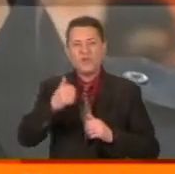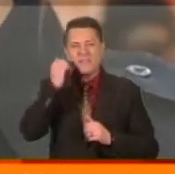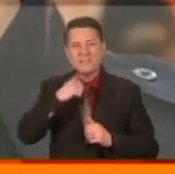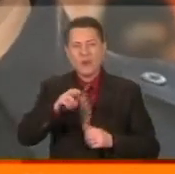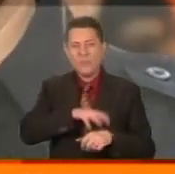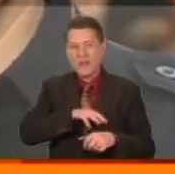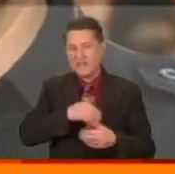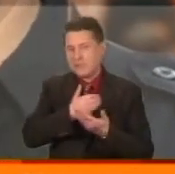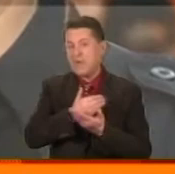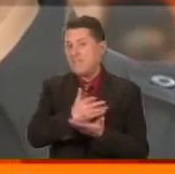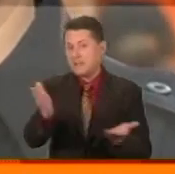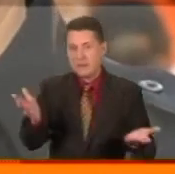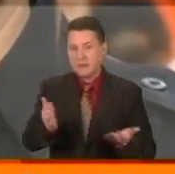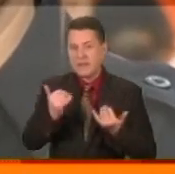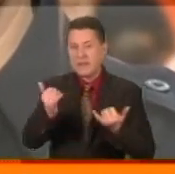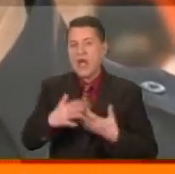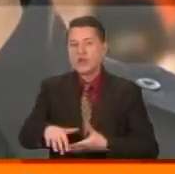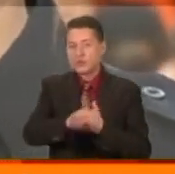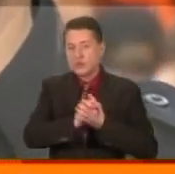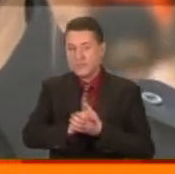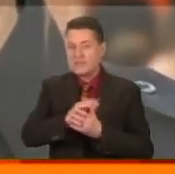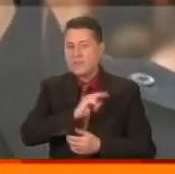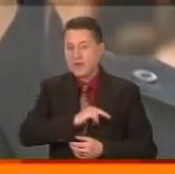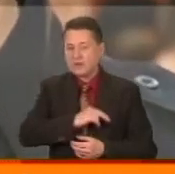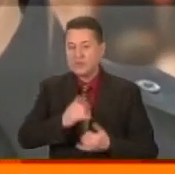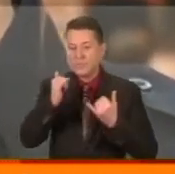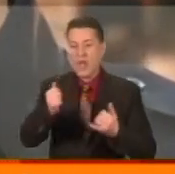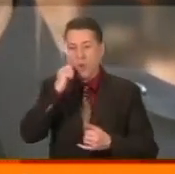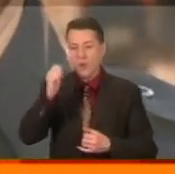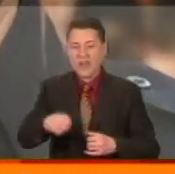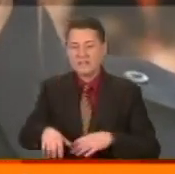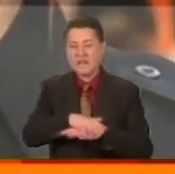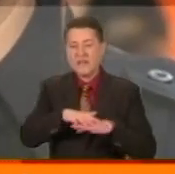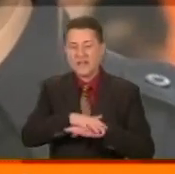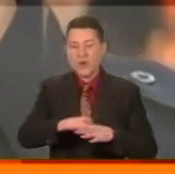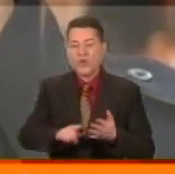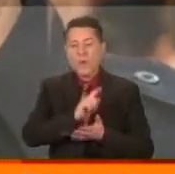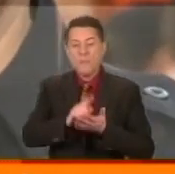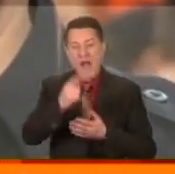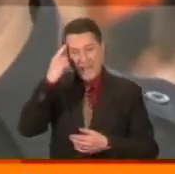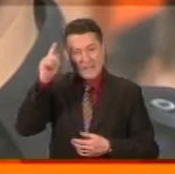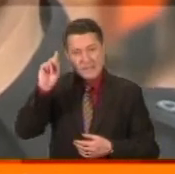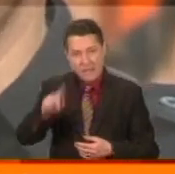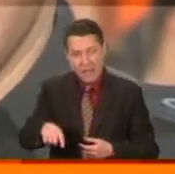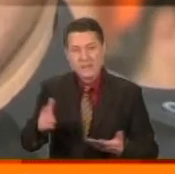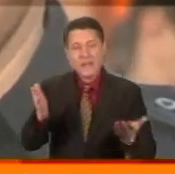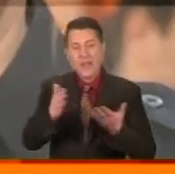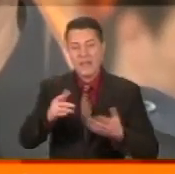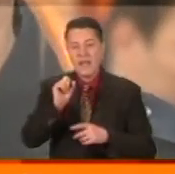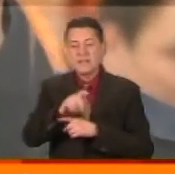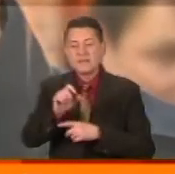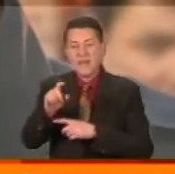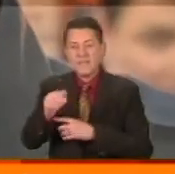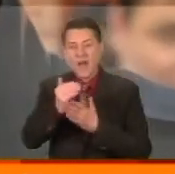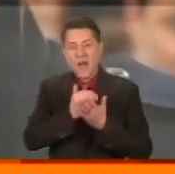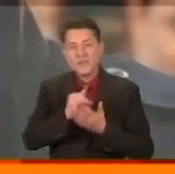суспільства. От і поліція працює для суспільства, для українського народу. Український народ має знати, які задачі